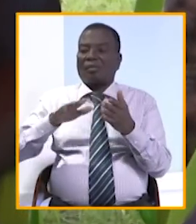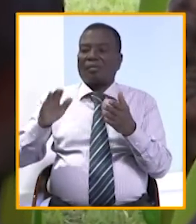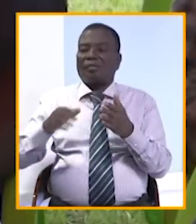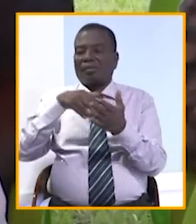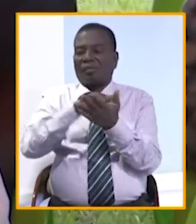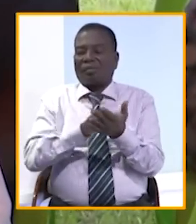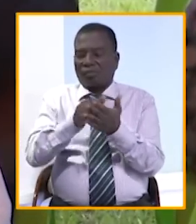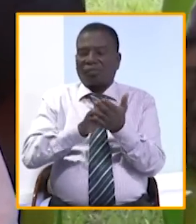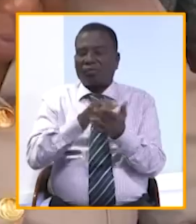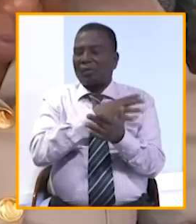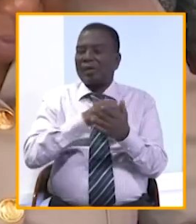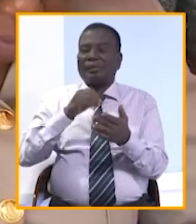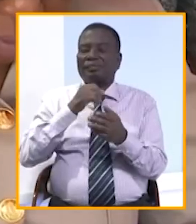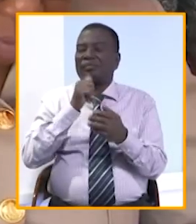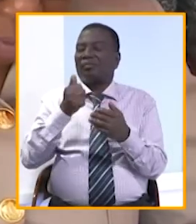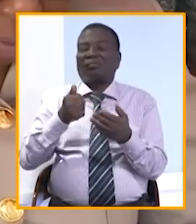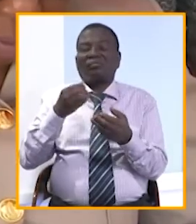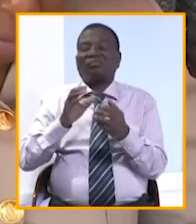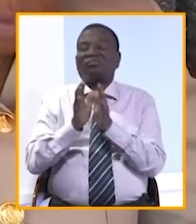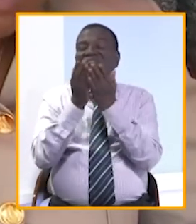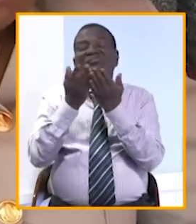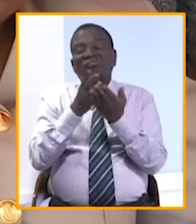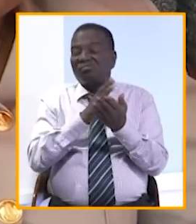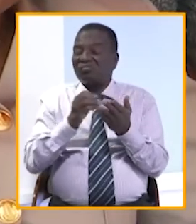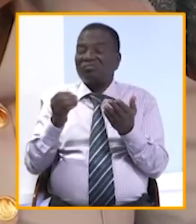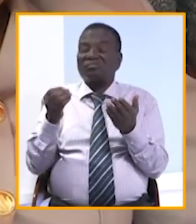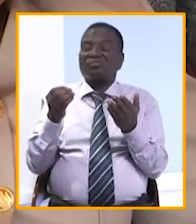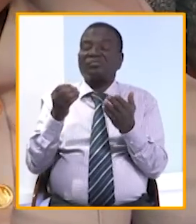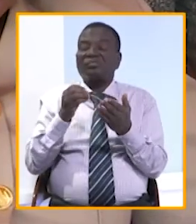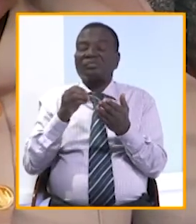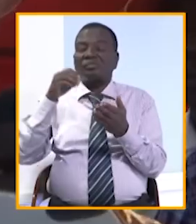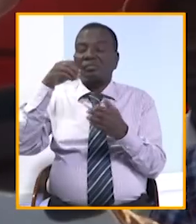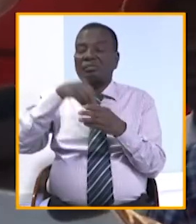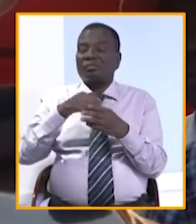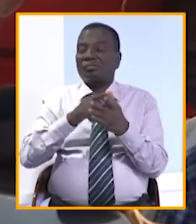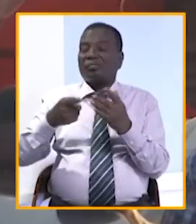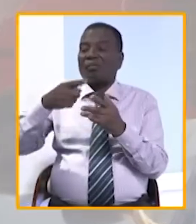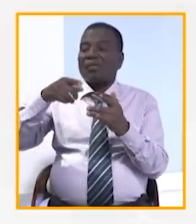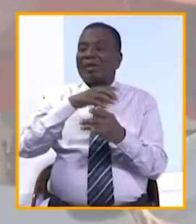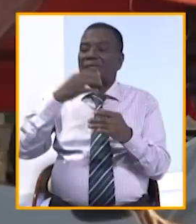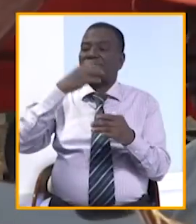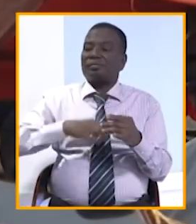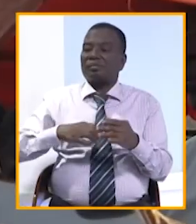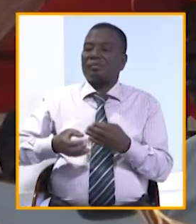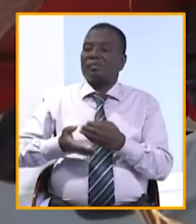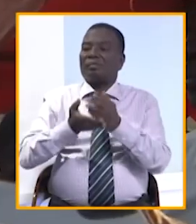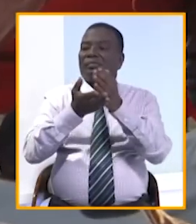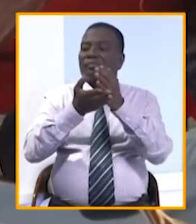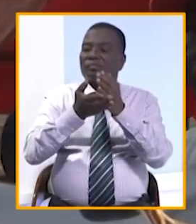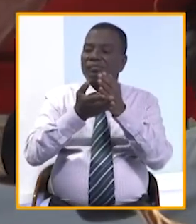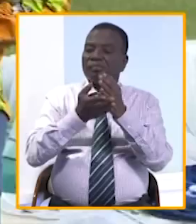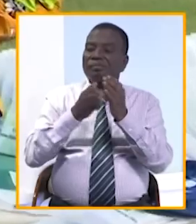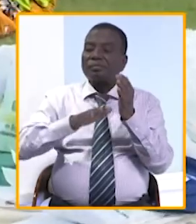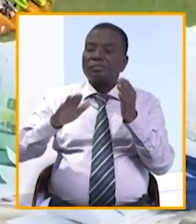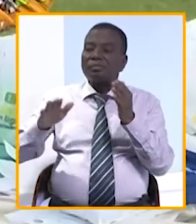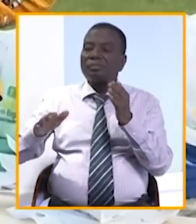les moyens d'avoir des fournitures. Ils n'ont pas les moyens d'avoir des tenues. Donc, dans l'intervalle, j'ai souhaité accompagner les